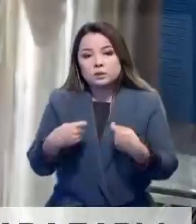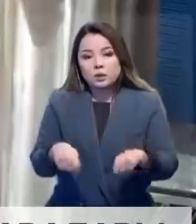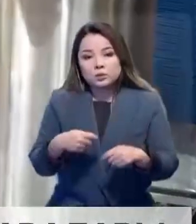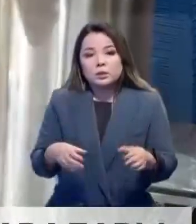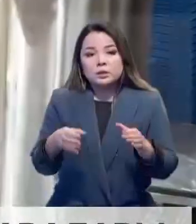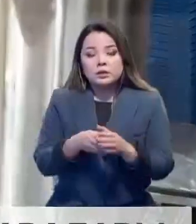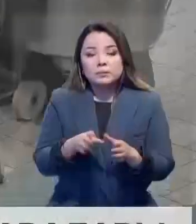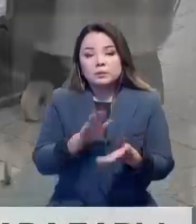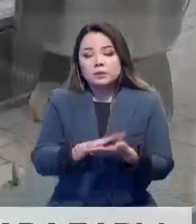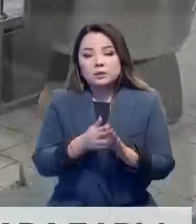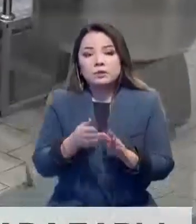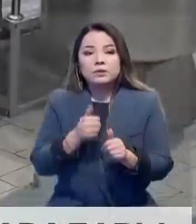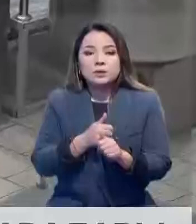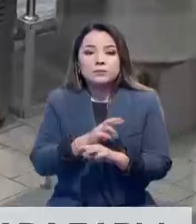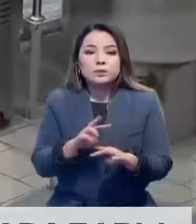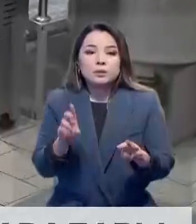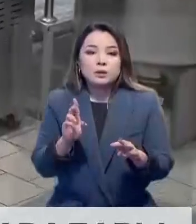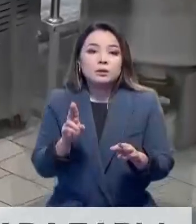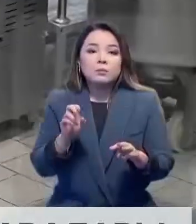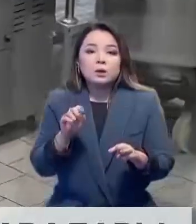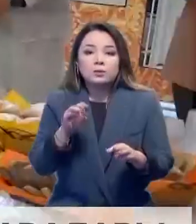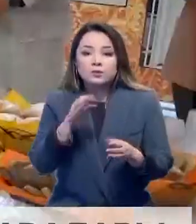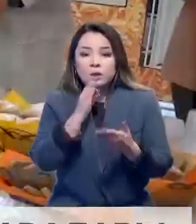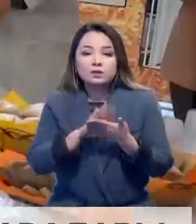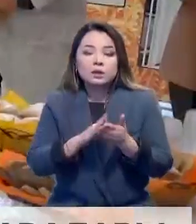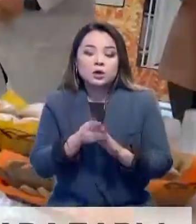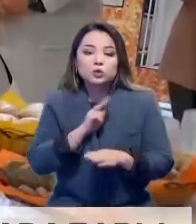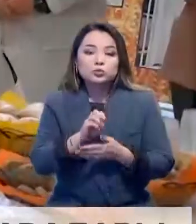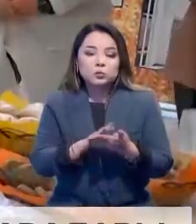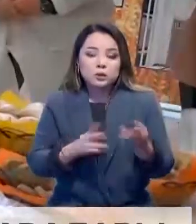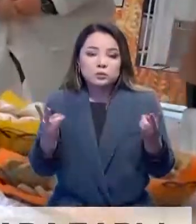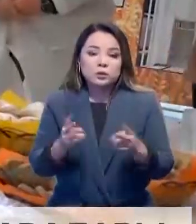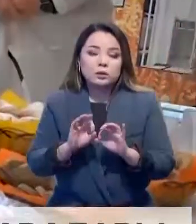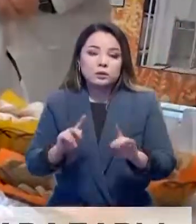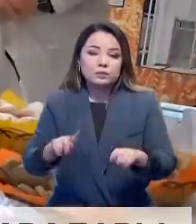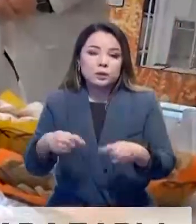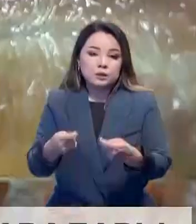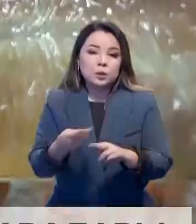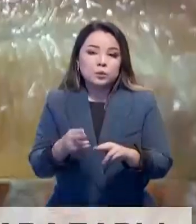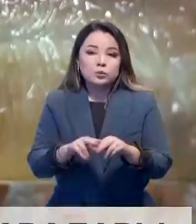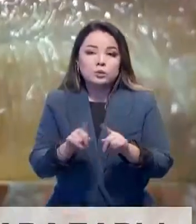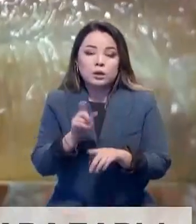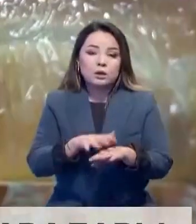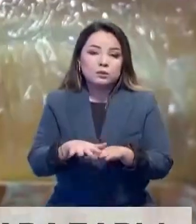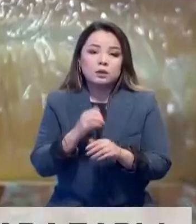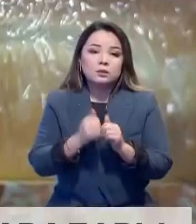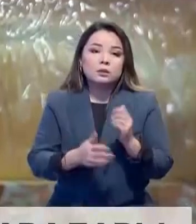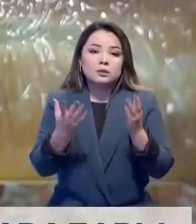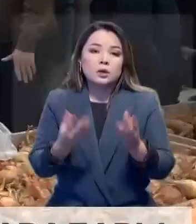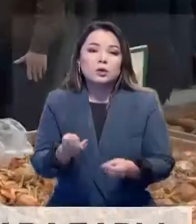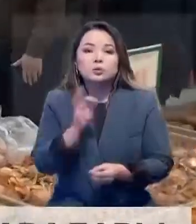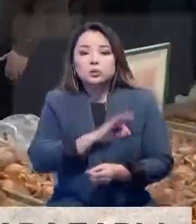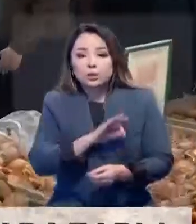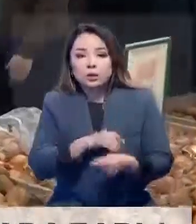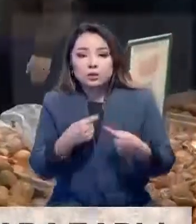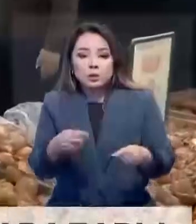және интеграция вице-министрі Қайрат Балықбаев осы жұмысты жалғастыруға жеттігін айтты. Десек те, халық күнделікті тұтынатын